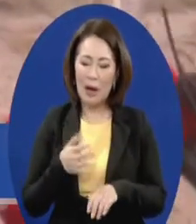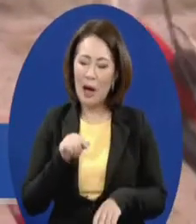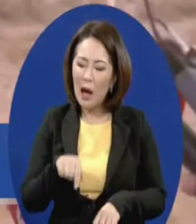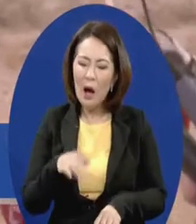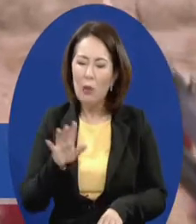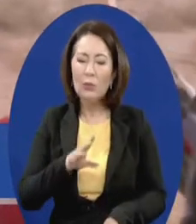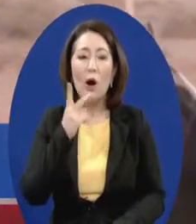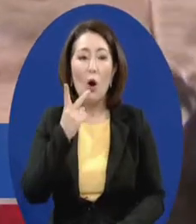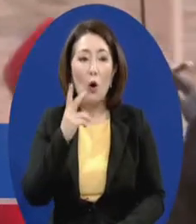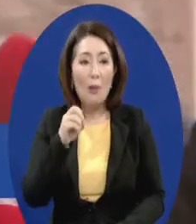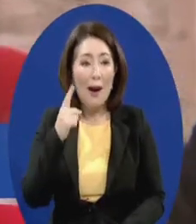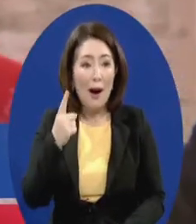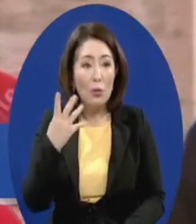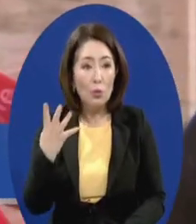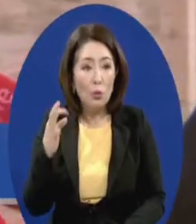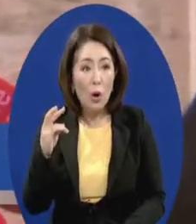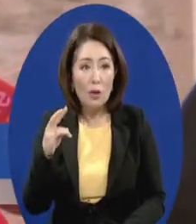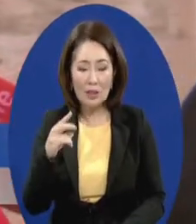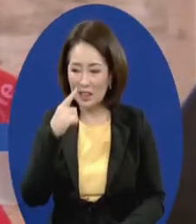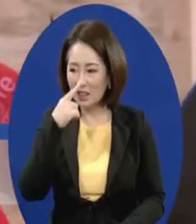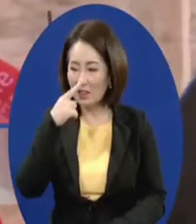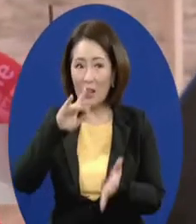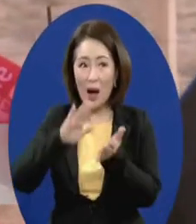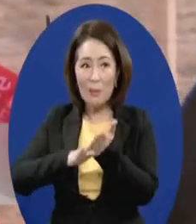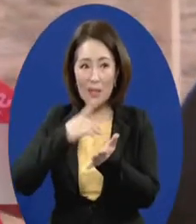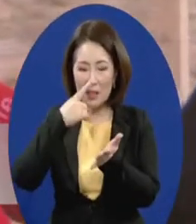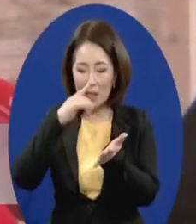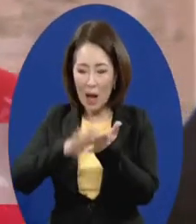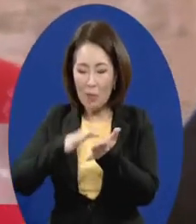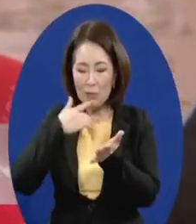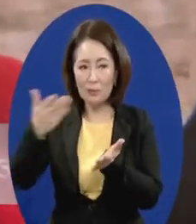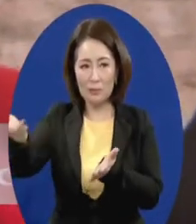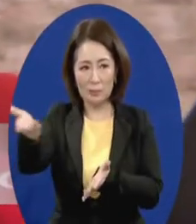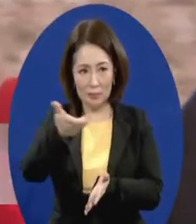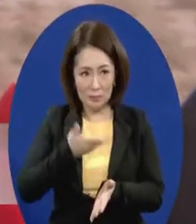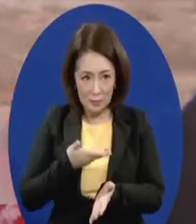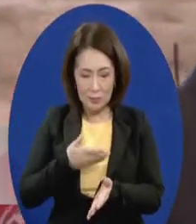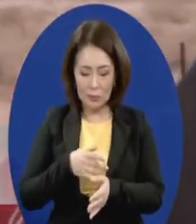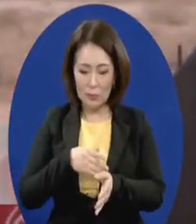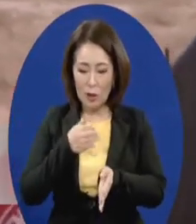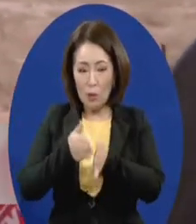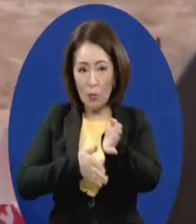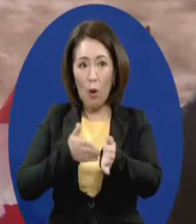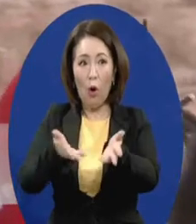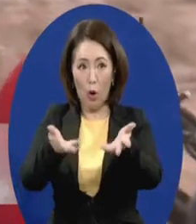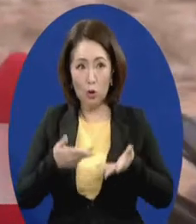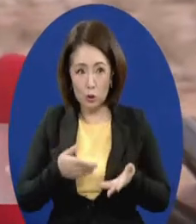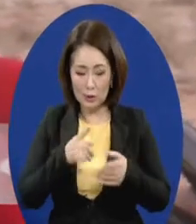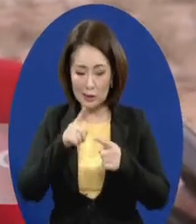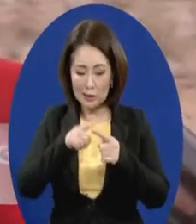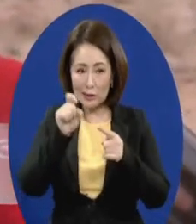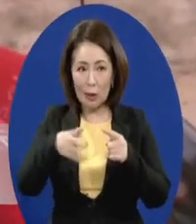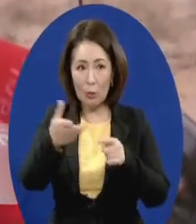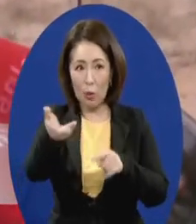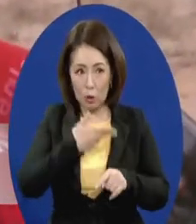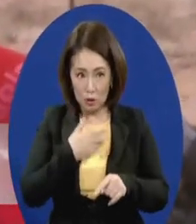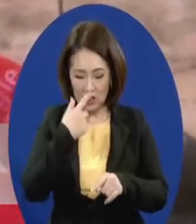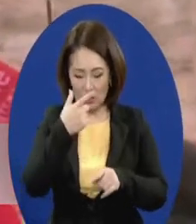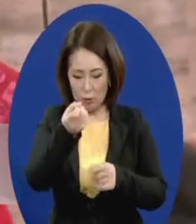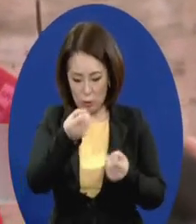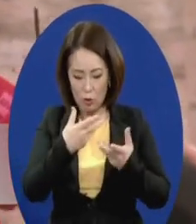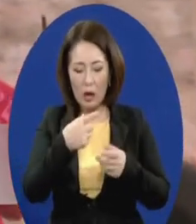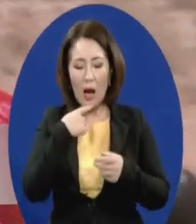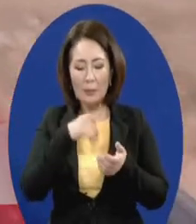онд. 2014 онд хятадын тал хилсэн хамдаа хүрээд манай хил дээр ингээд давцраад өгцөг гэсэн. За ингээд бид нэр энэ талаас нь одоо